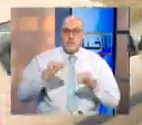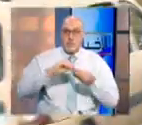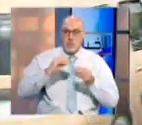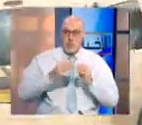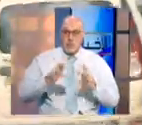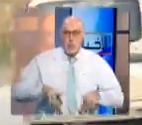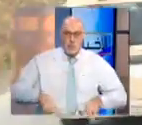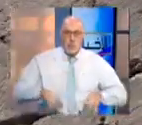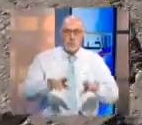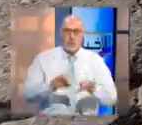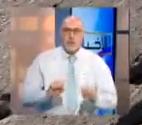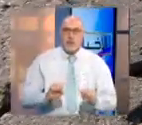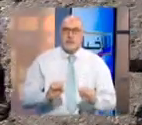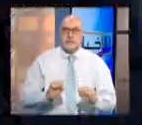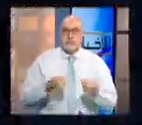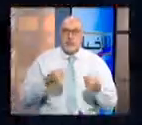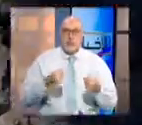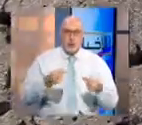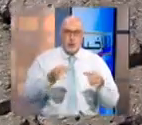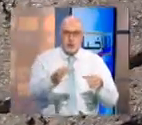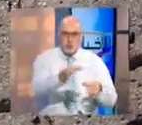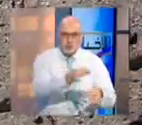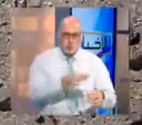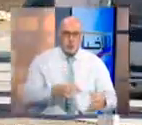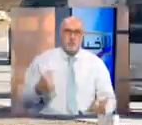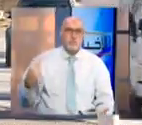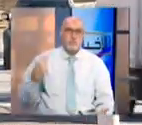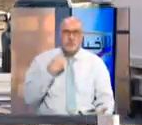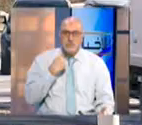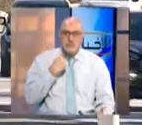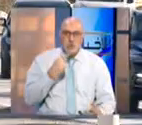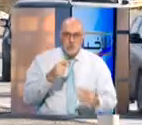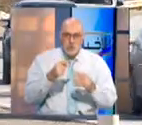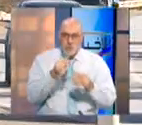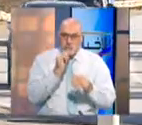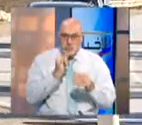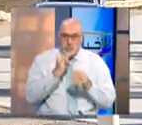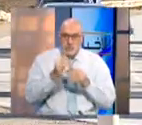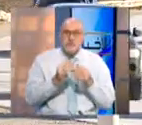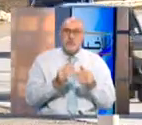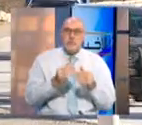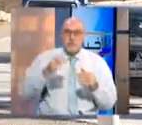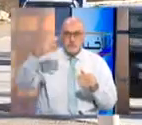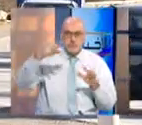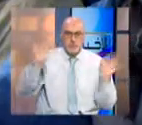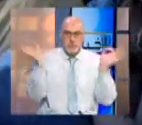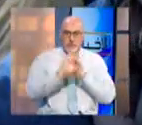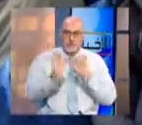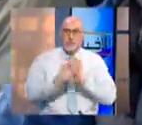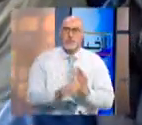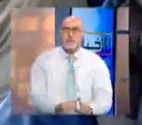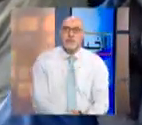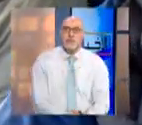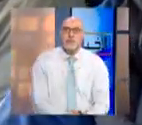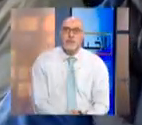الكارثية، مقاطع مهترئة متصدعة، قطر ضيق وإنارة منعدمة. يوميا مع